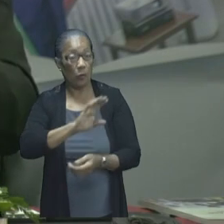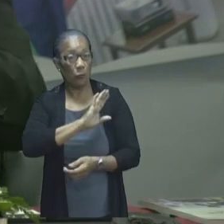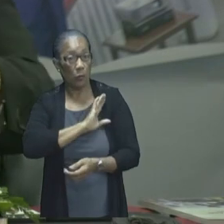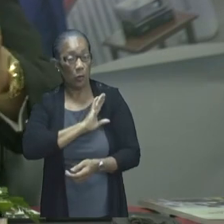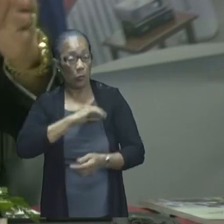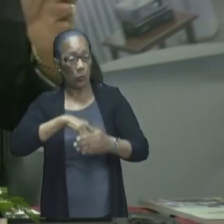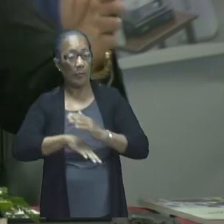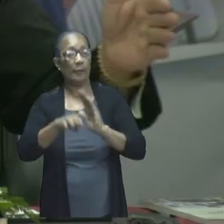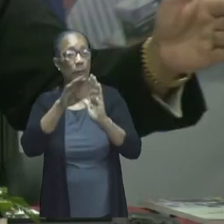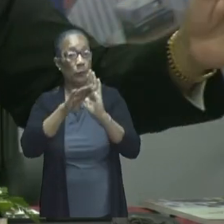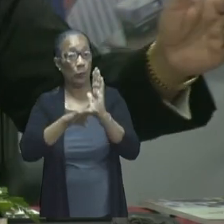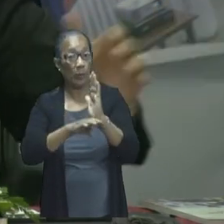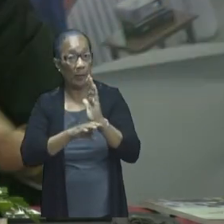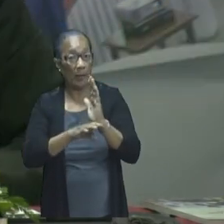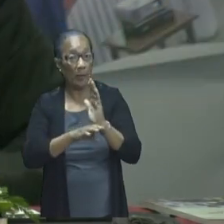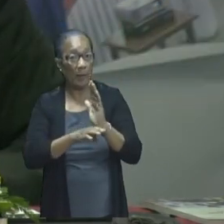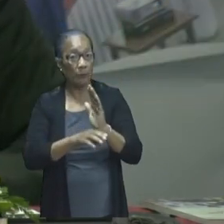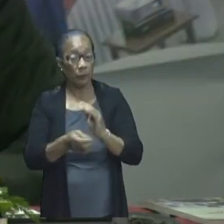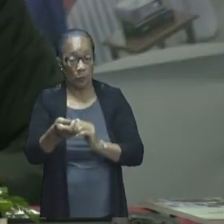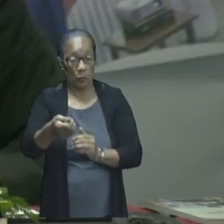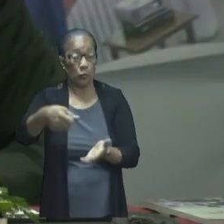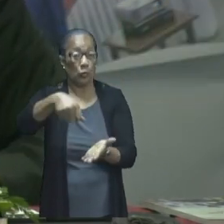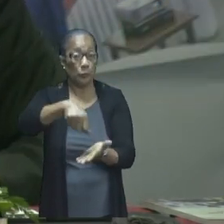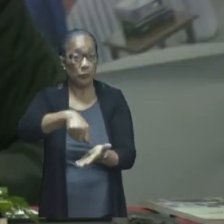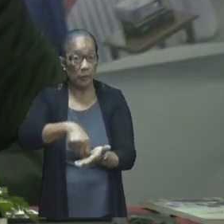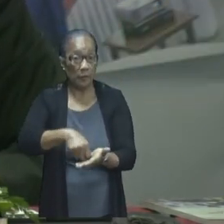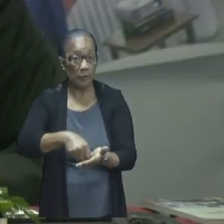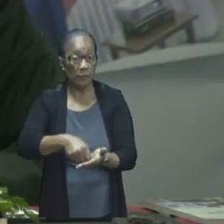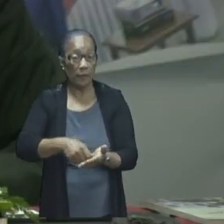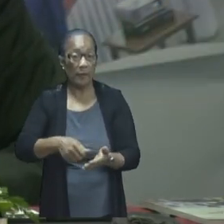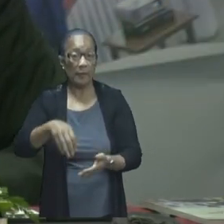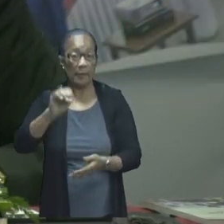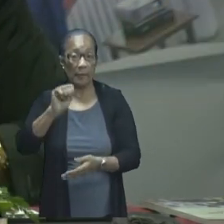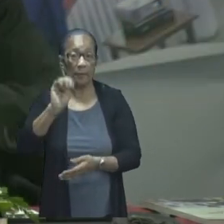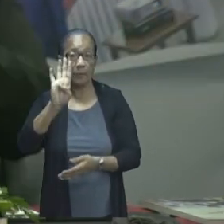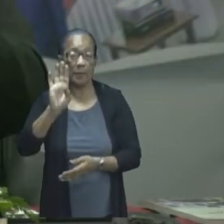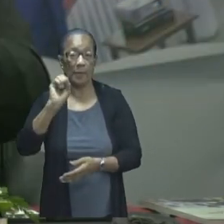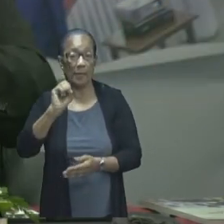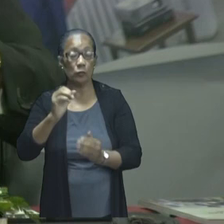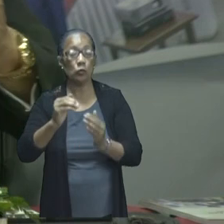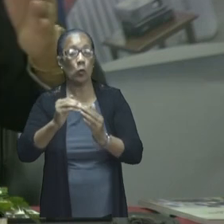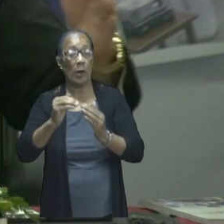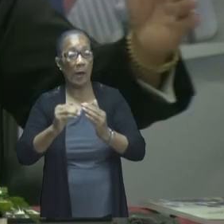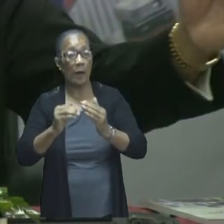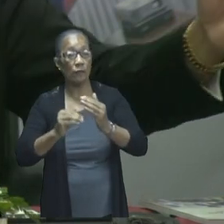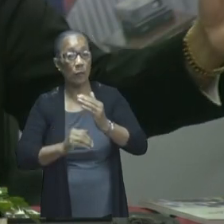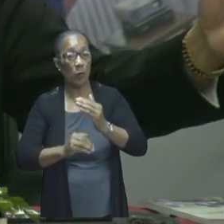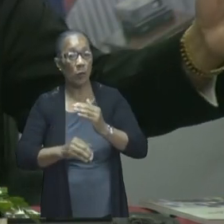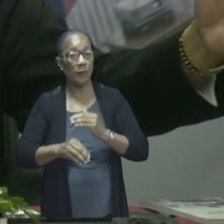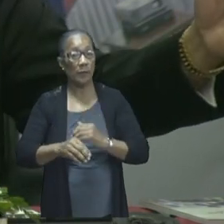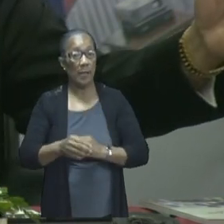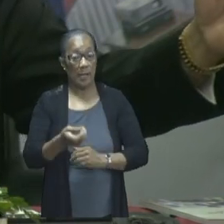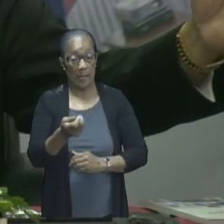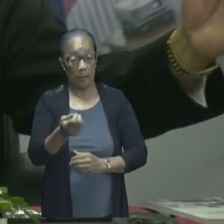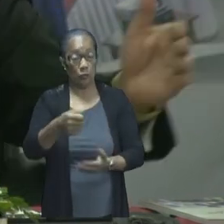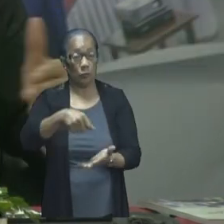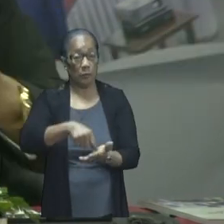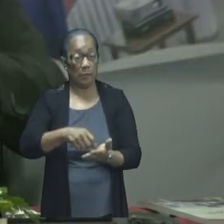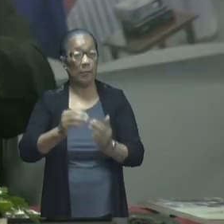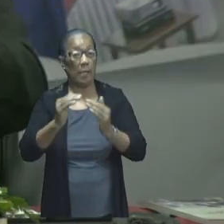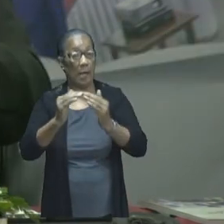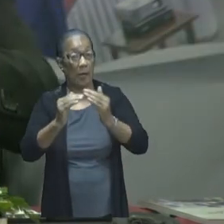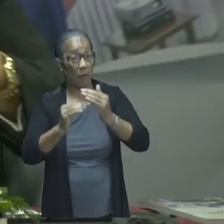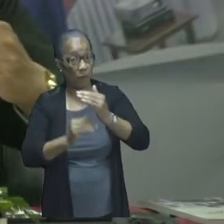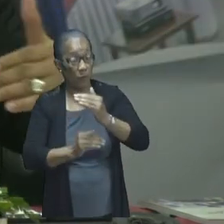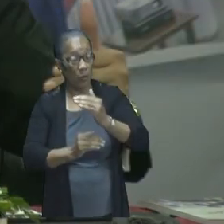gefaseerd de subsidie abs zo de afbouwen en asiel subsidies of boot dan zou je